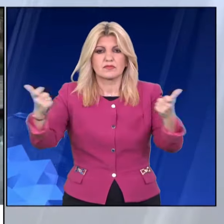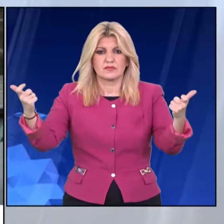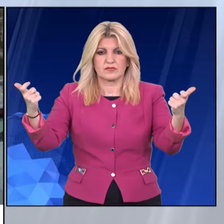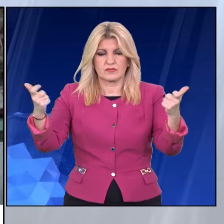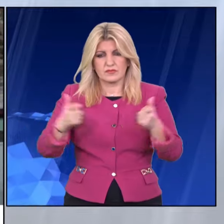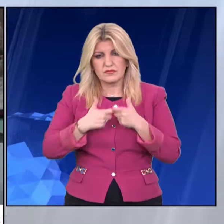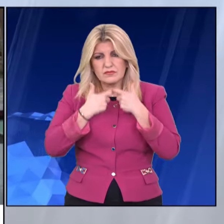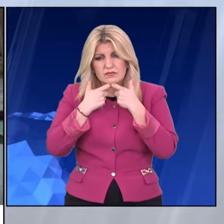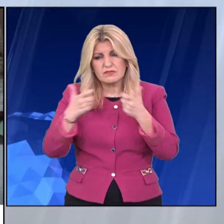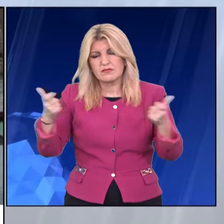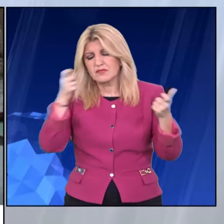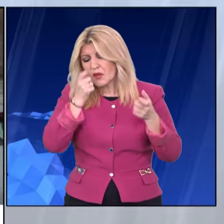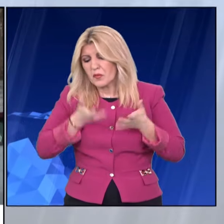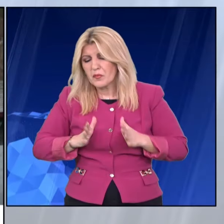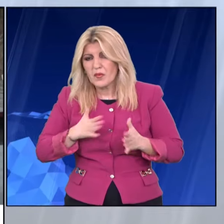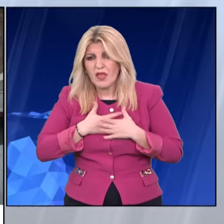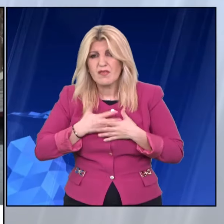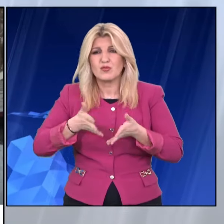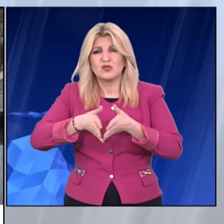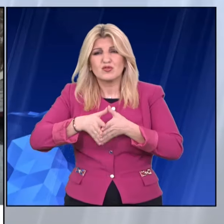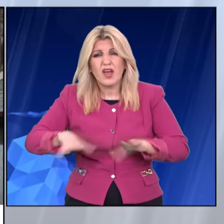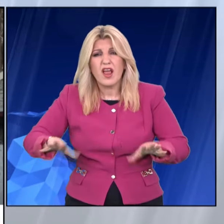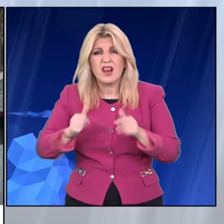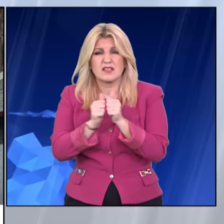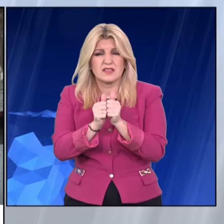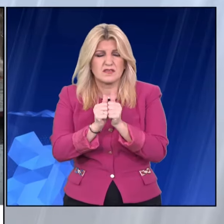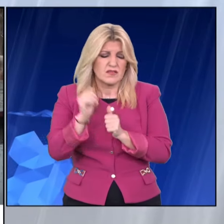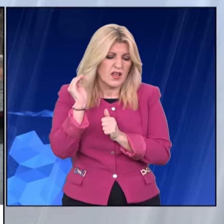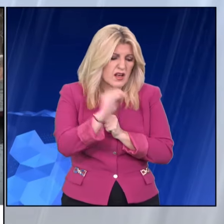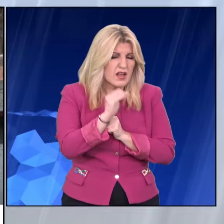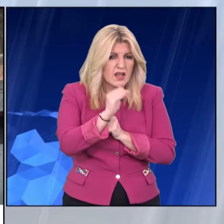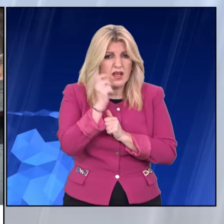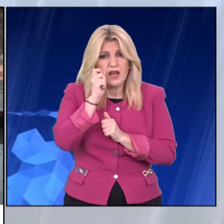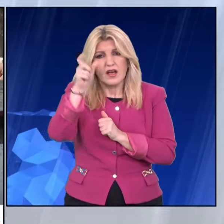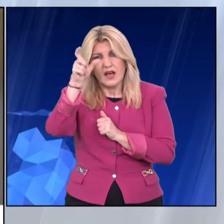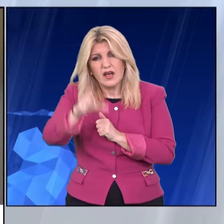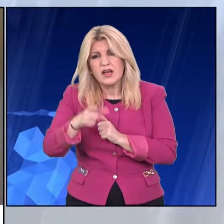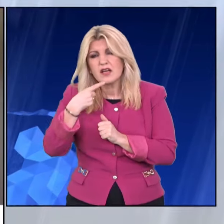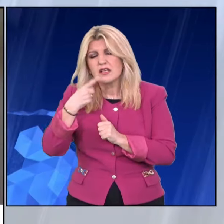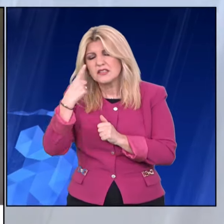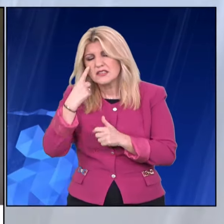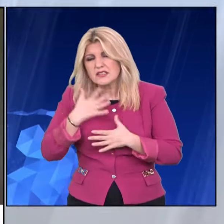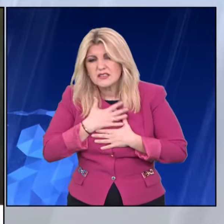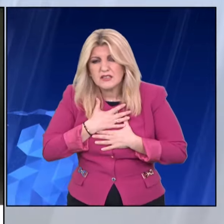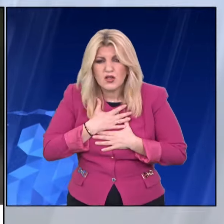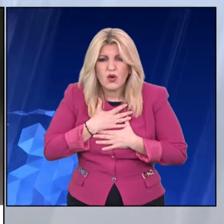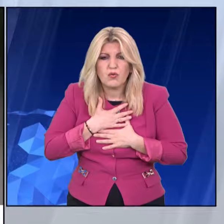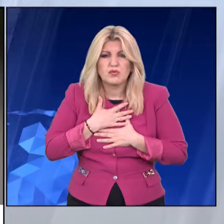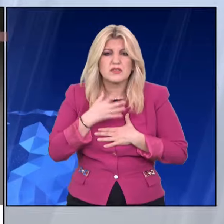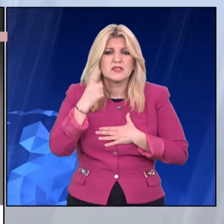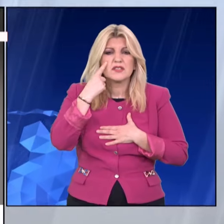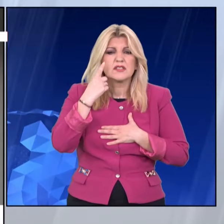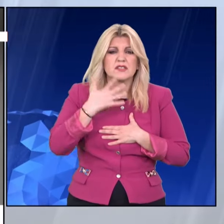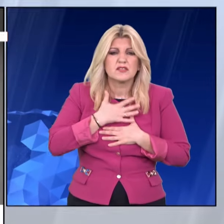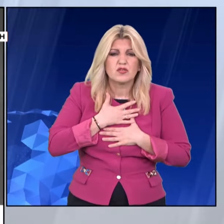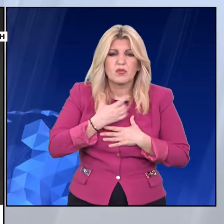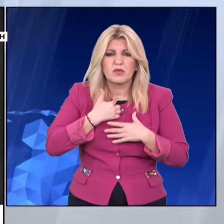Συγγενείς και φίλοι προσπαθούν να τον παρηγορήσουν. Εκείνος ζητά συγγνώμη για τη συμπεριφορά του. Συγγνώμη, άμα φωνάζω,